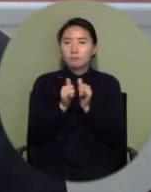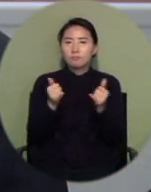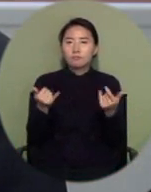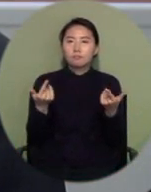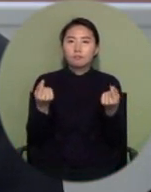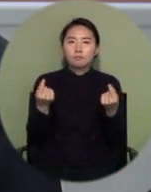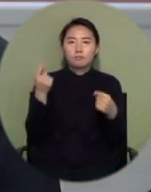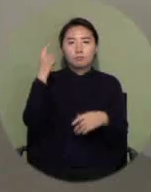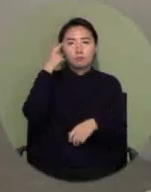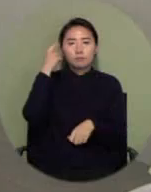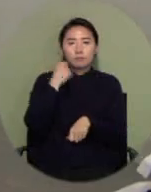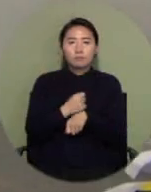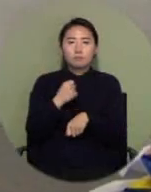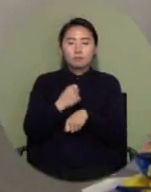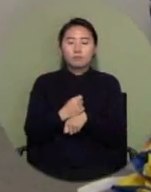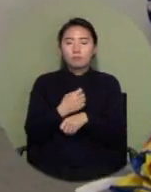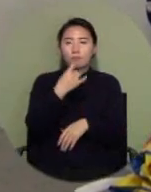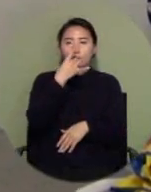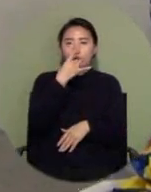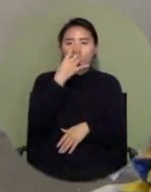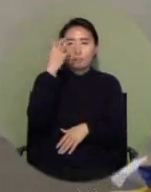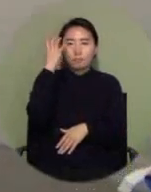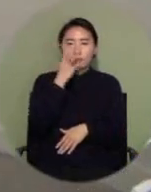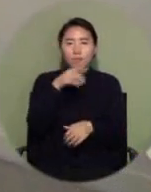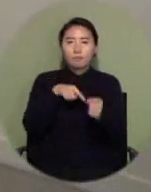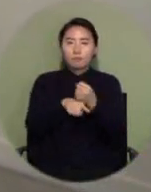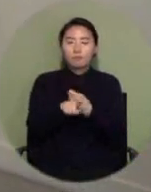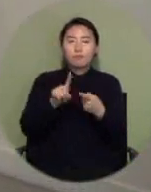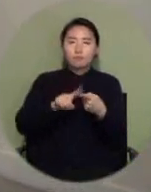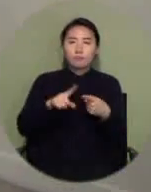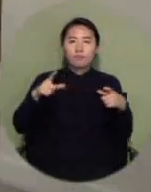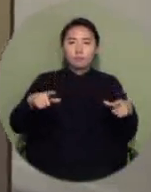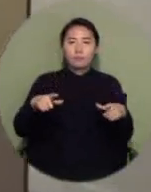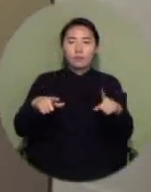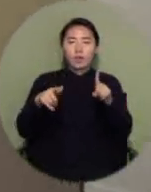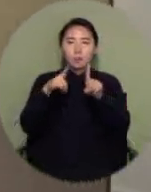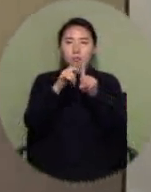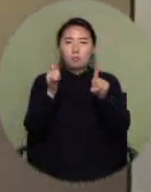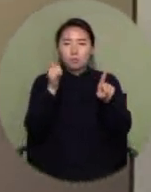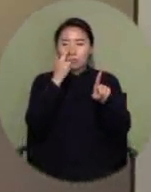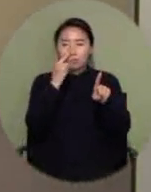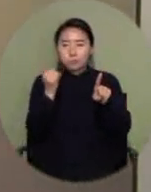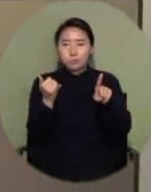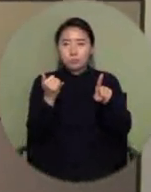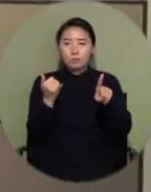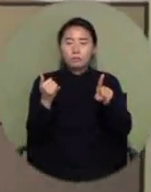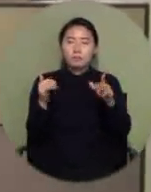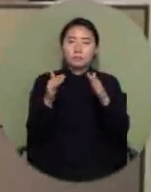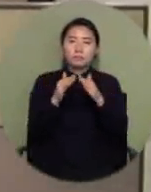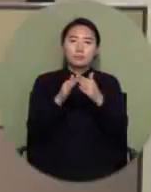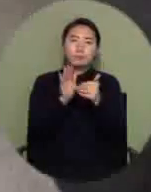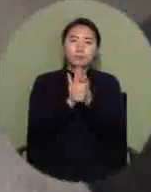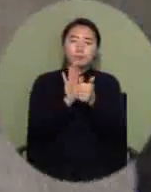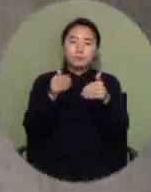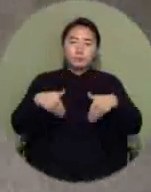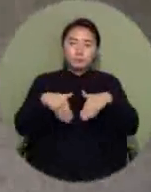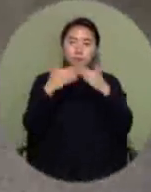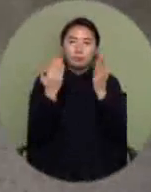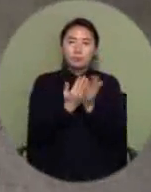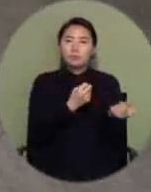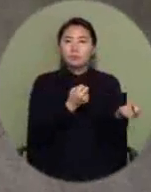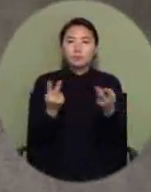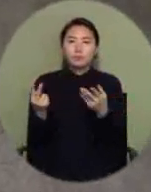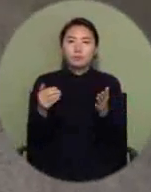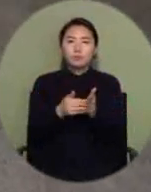않을까 이렇게 추정하고 있고. 이 쌀은 기부자의 뜻에 따라 관내 한부모 가정 등 도움이 필요한 이웃에게 모두